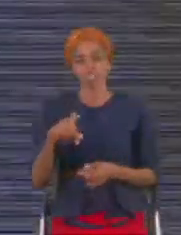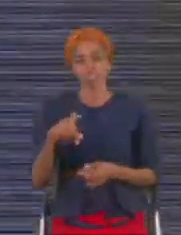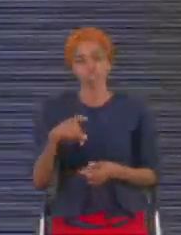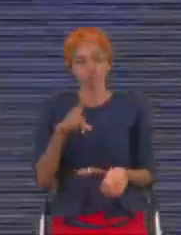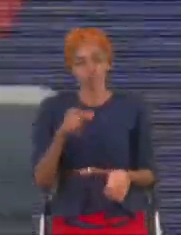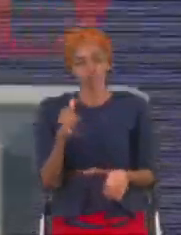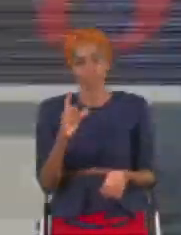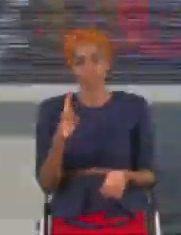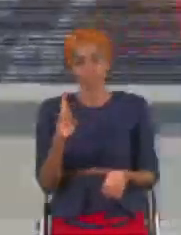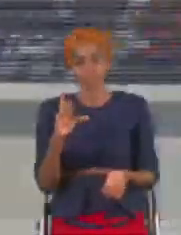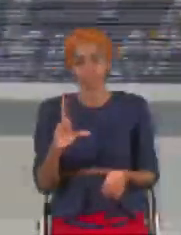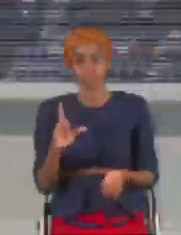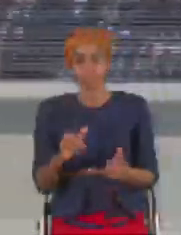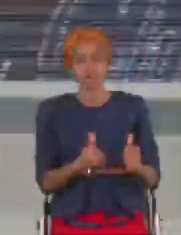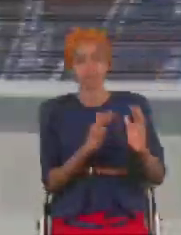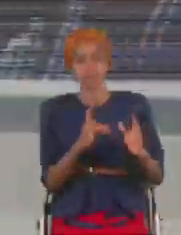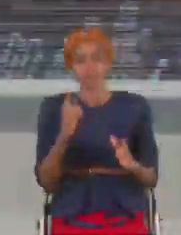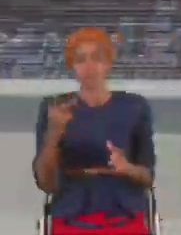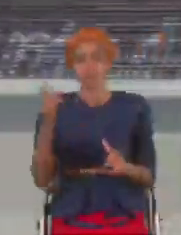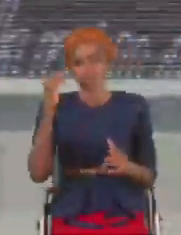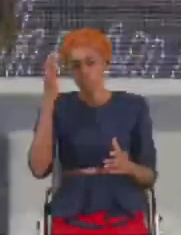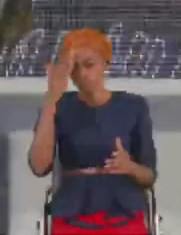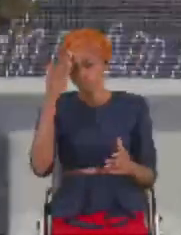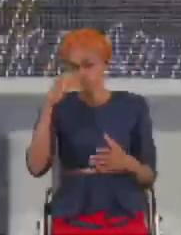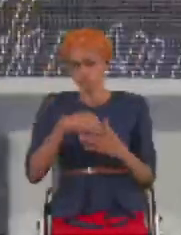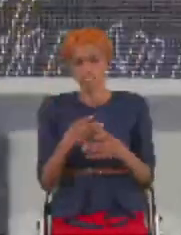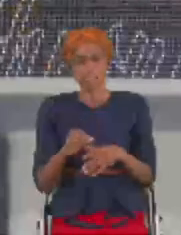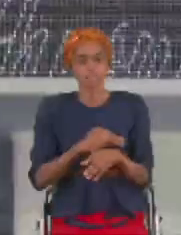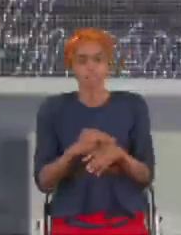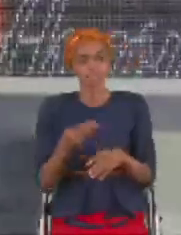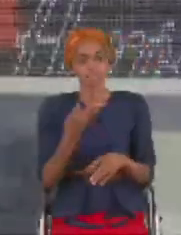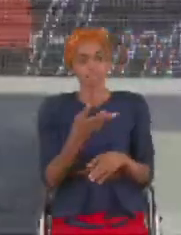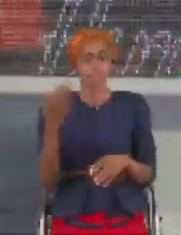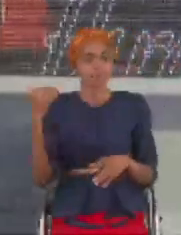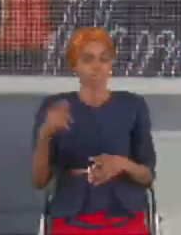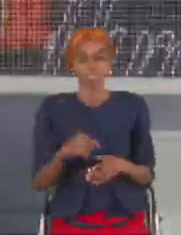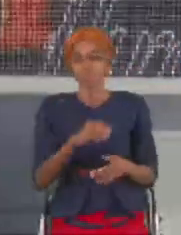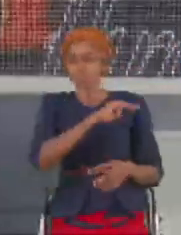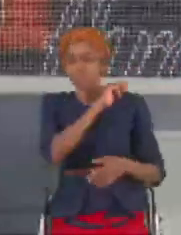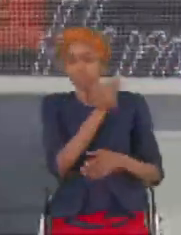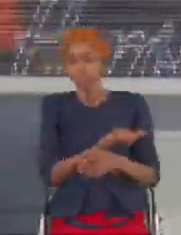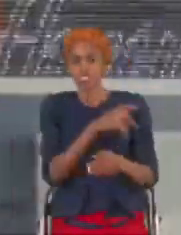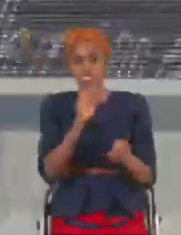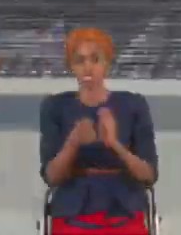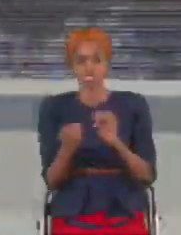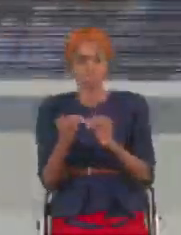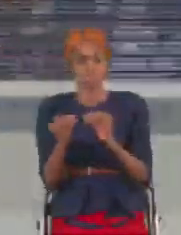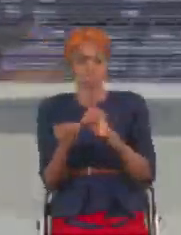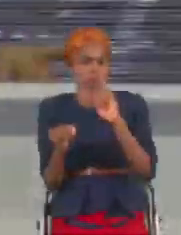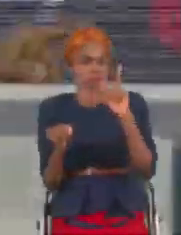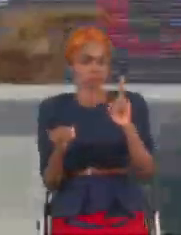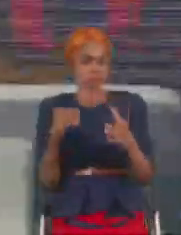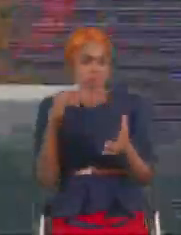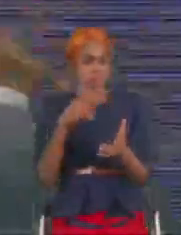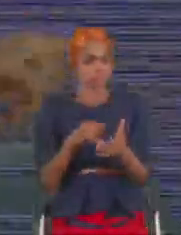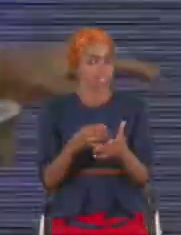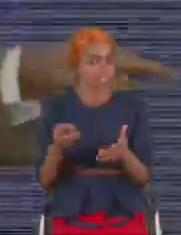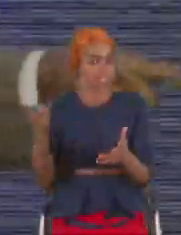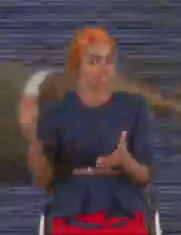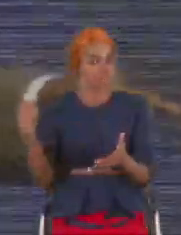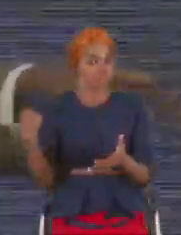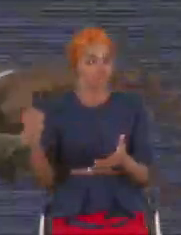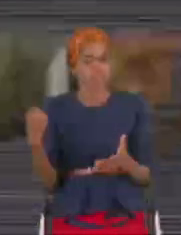vous remarquerez dans son ministère qui avait un gros changement premièrement il